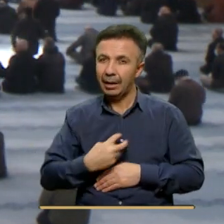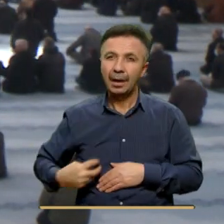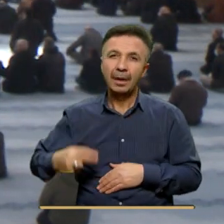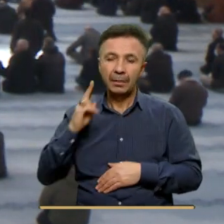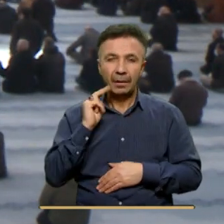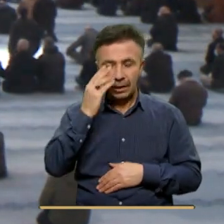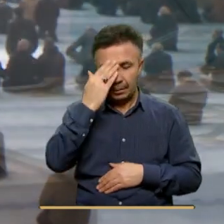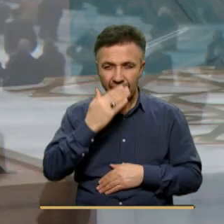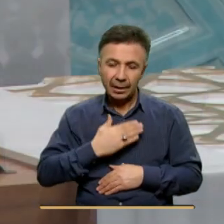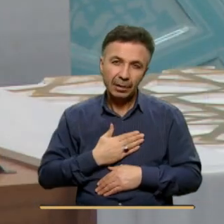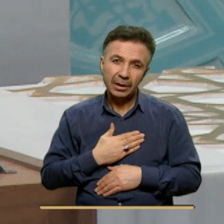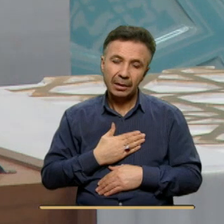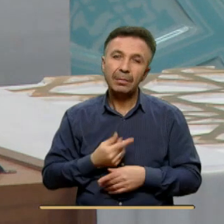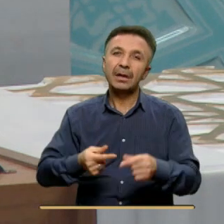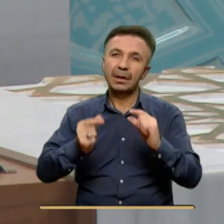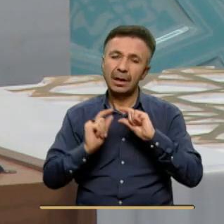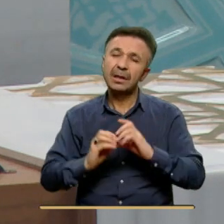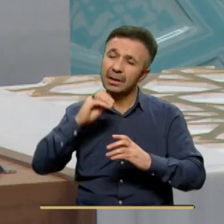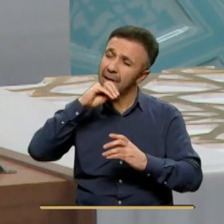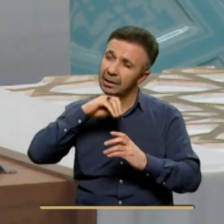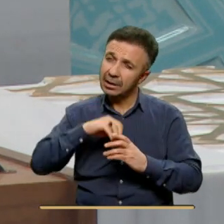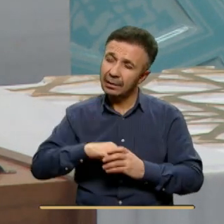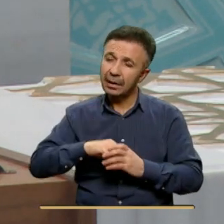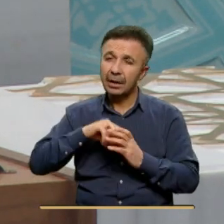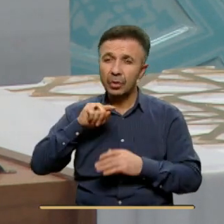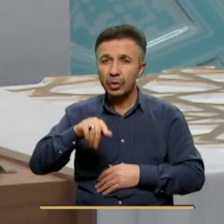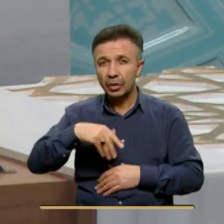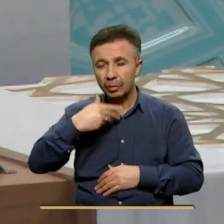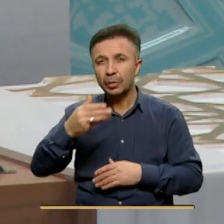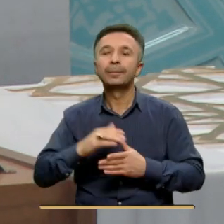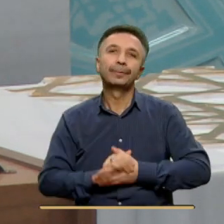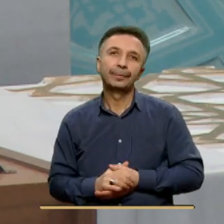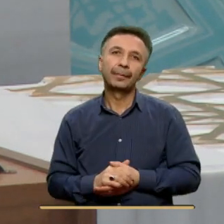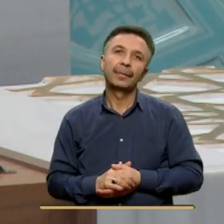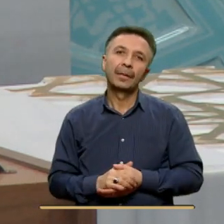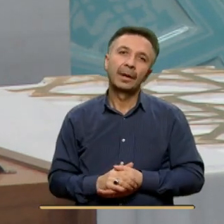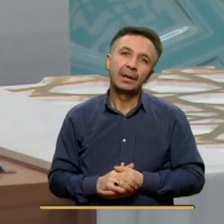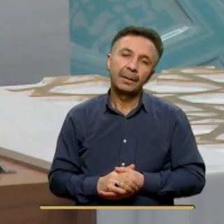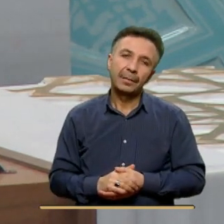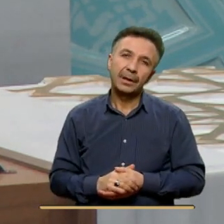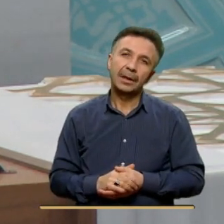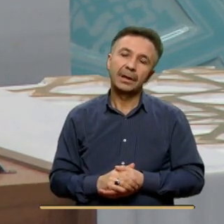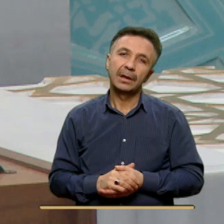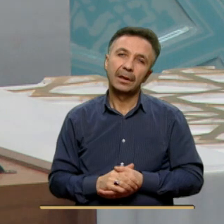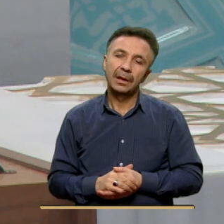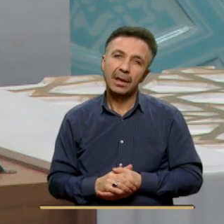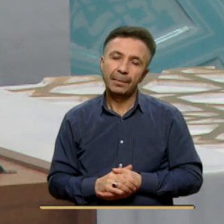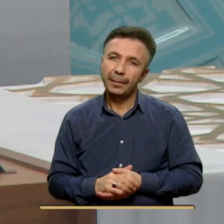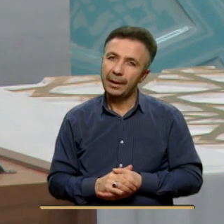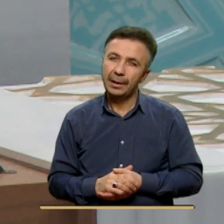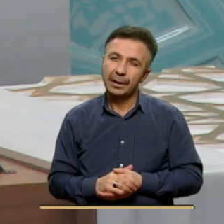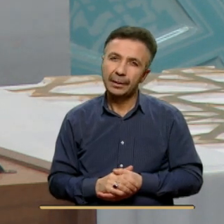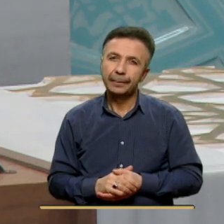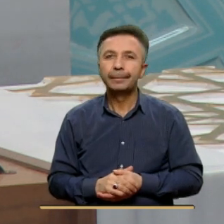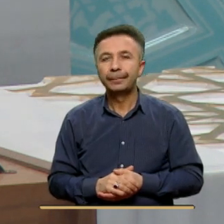Vesselam Efendimiz bir hadisi şeriflerinde şöyle buyuruyor. اَتَّائِبُ مِنَ الذَّنْبِ كَمَلْ لَا